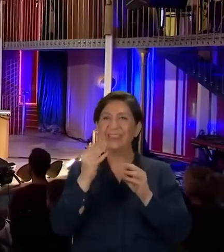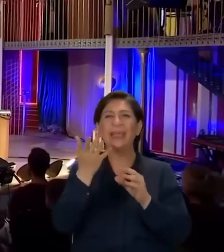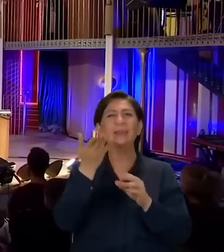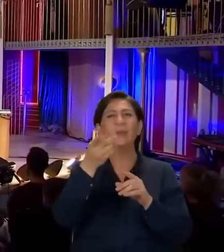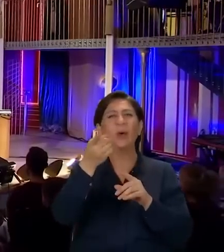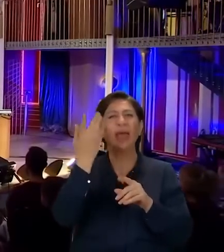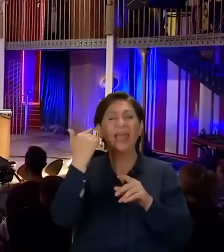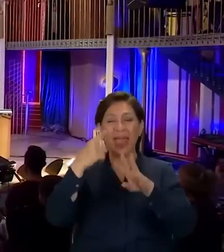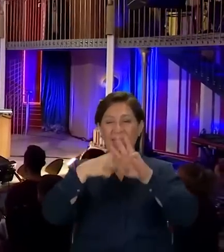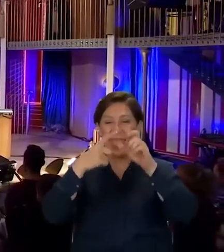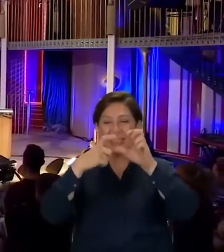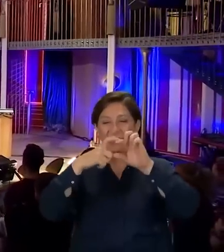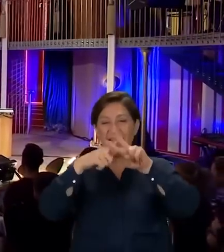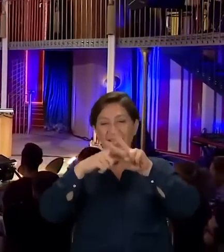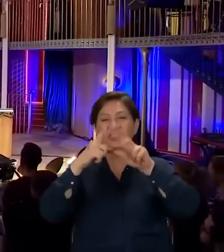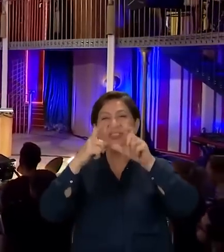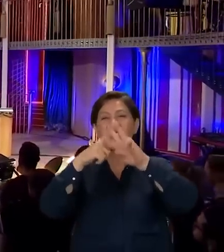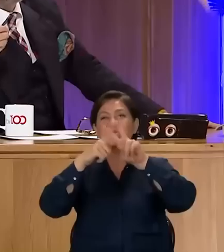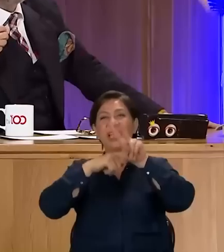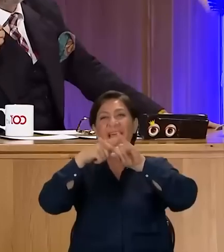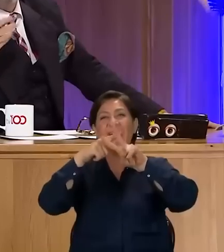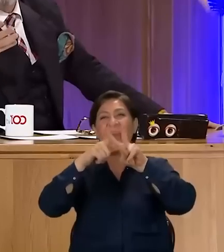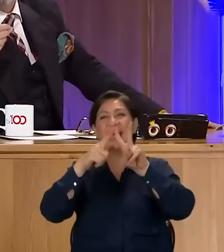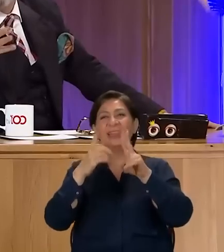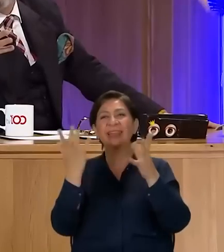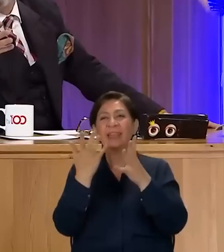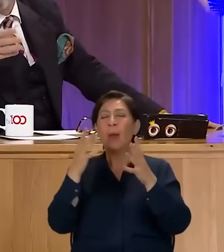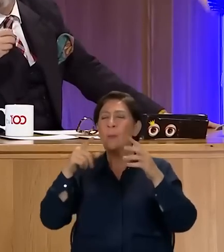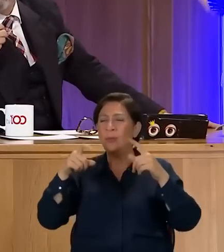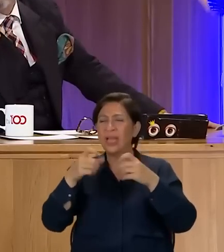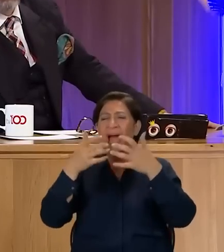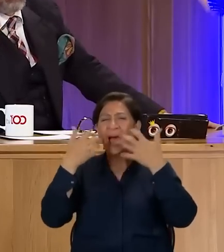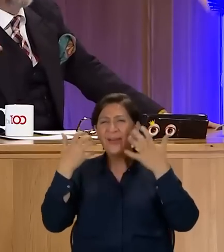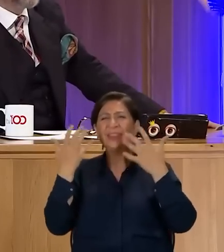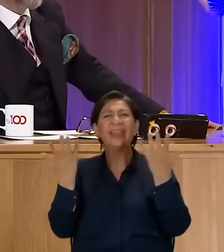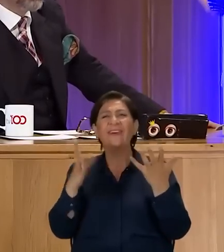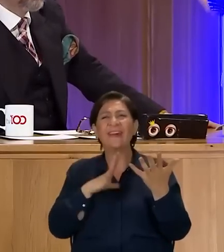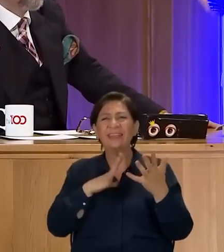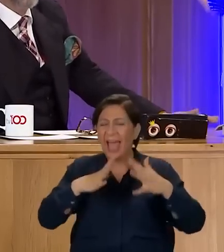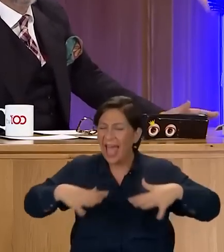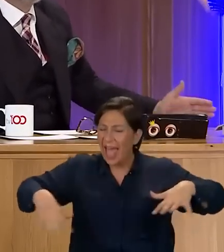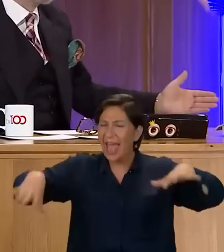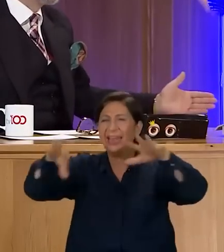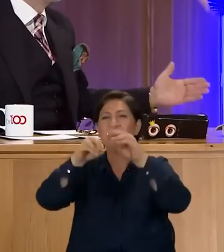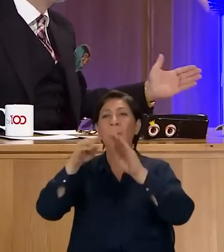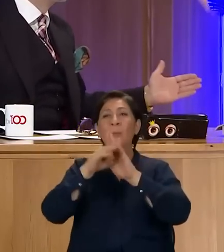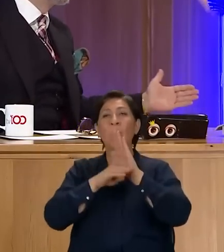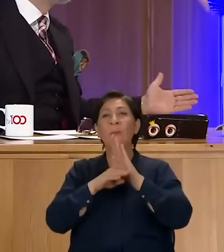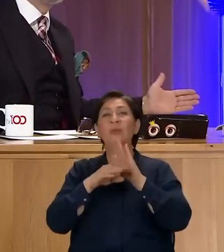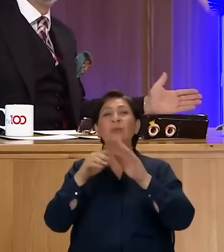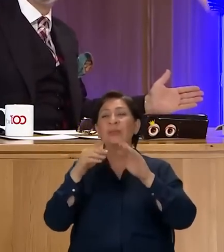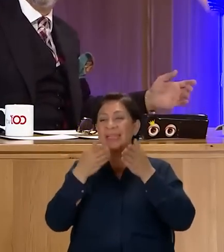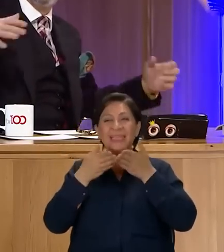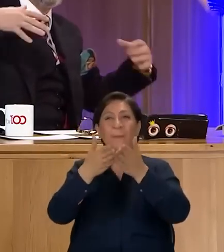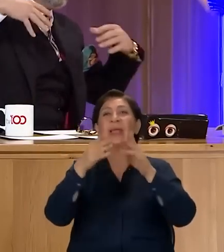o? Esra Ceyhan'ımız değil mi? Ne güzeldi. Ne kadar haşerat, hayvanat, doğada yaşayan herkesi. Vallahi program Nuh'un